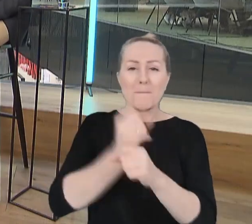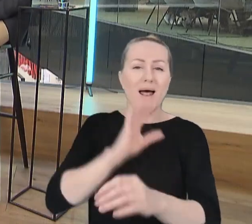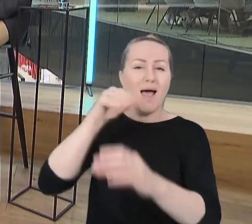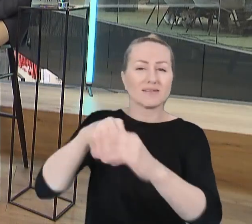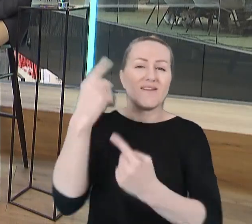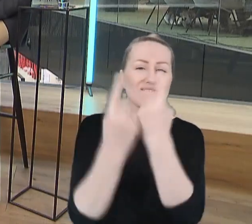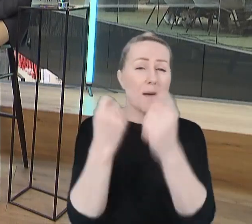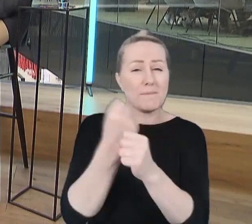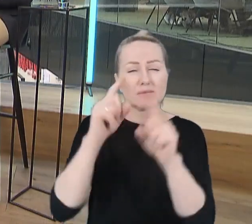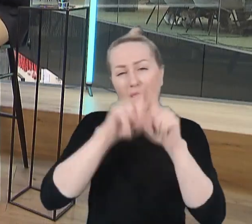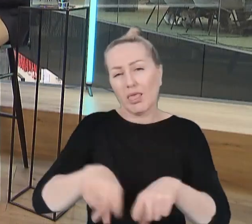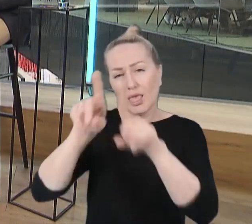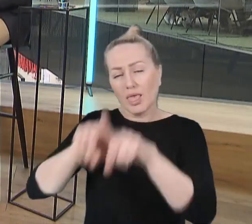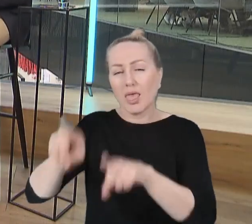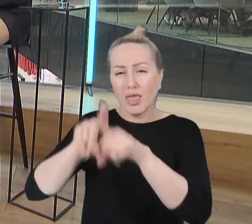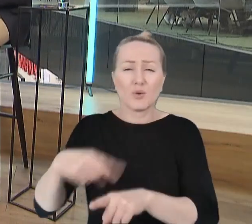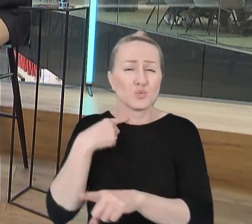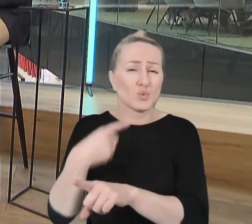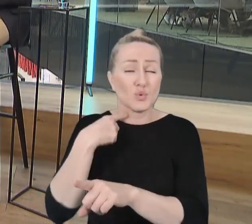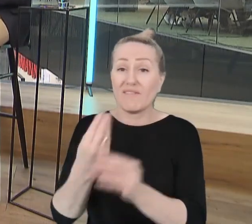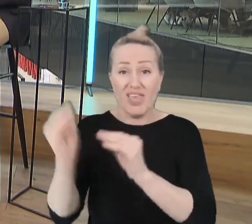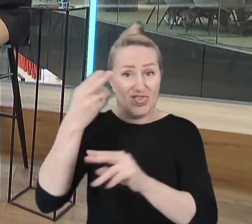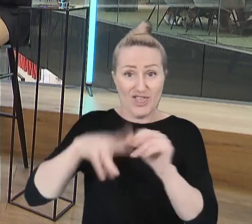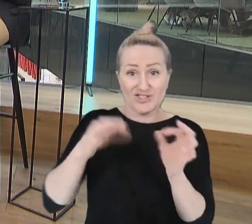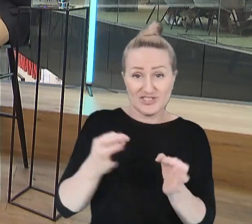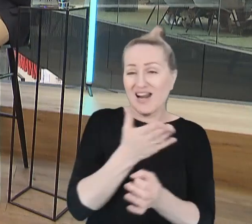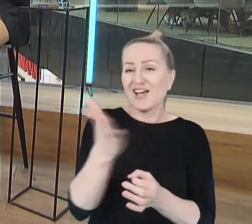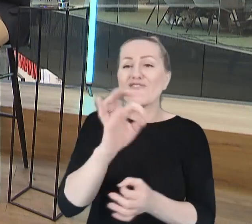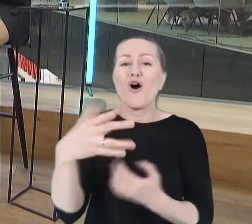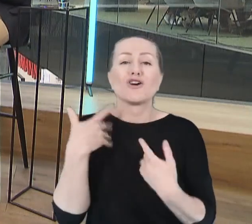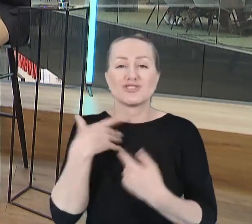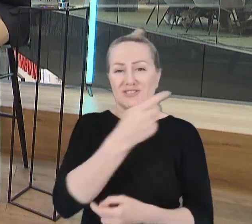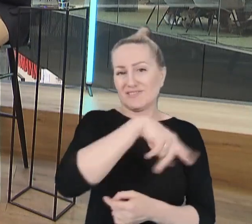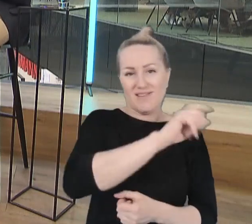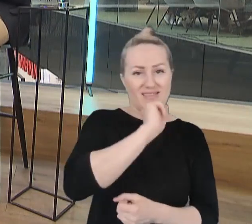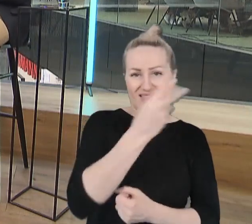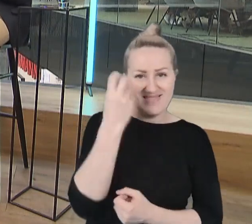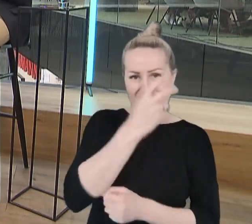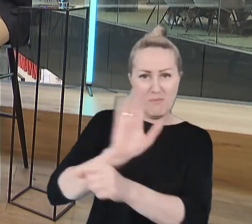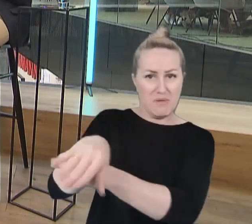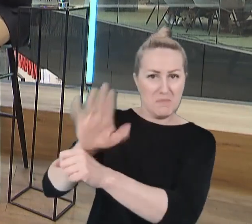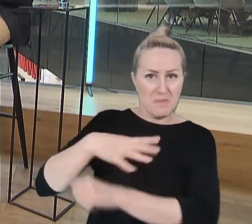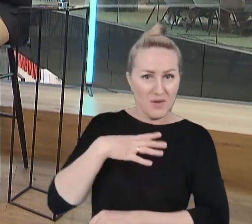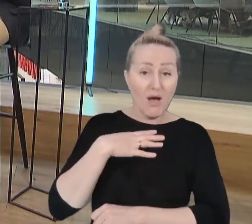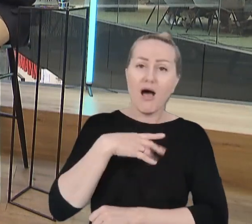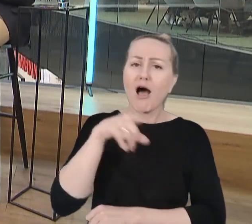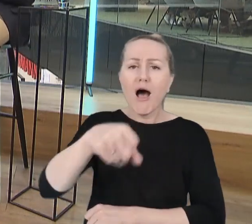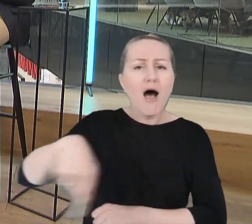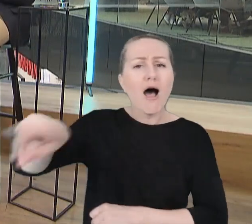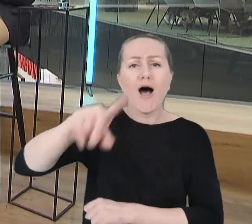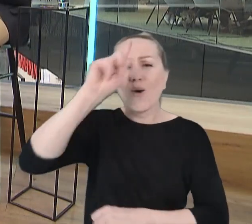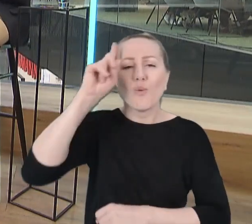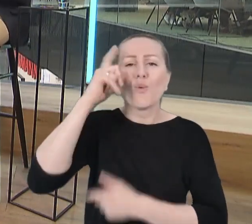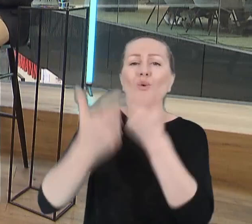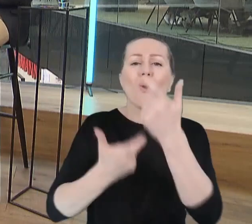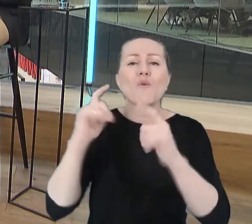niż teraz, których los nikogo nie obchodził, co oni mają zrobić, żeby z tej alienacji